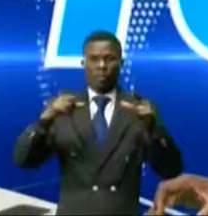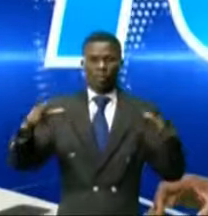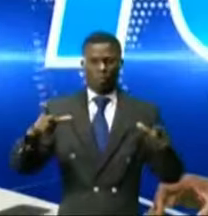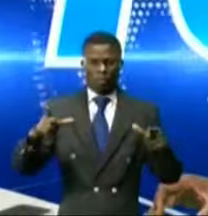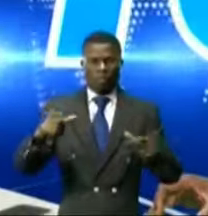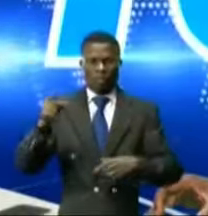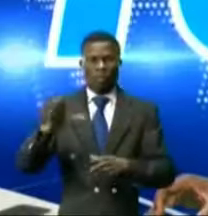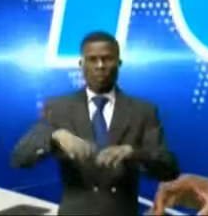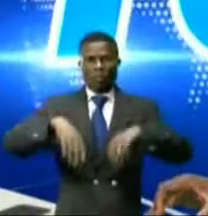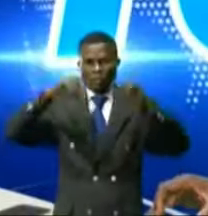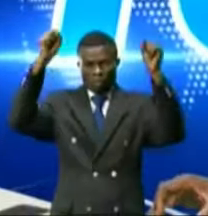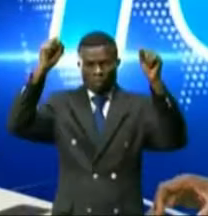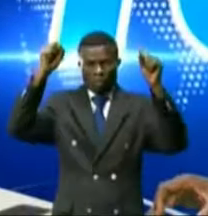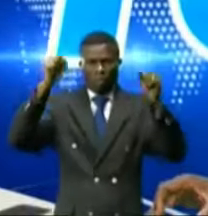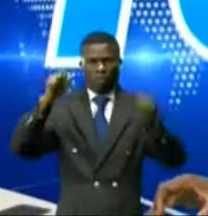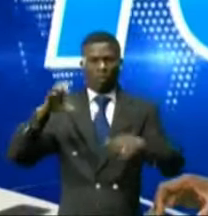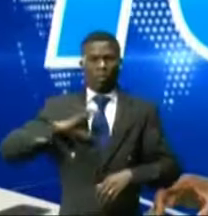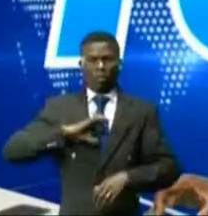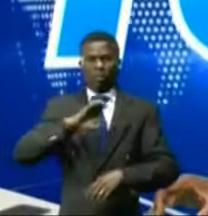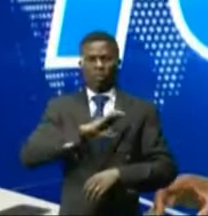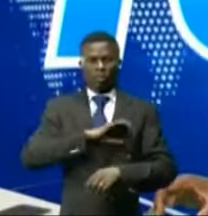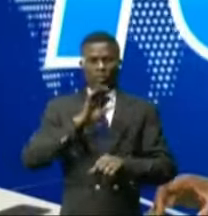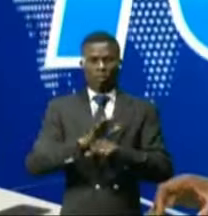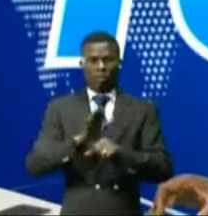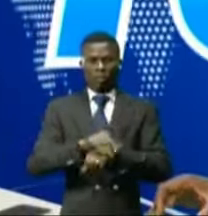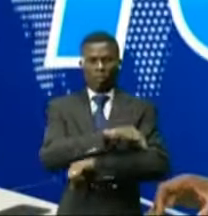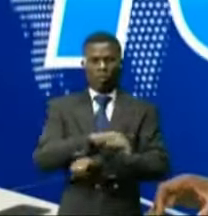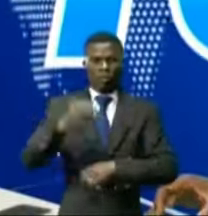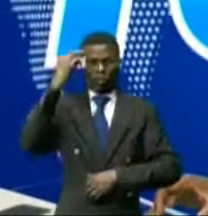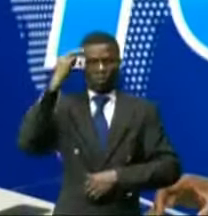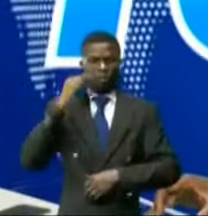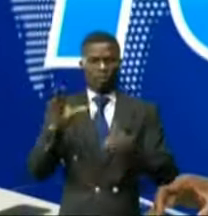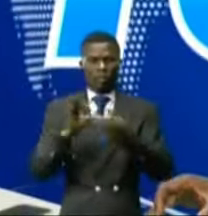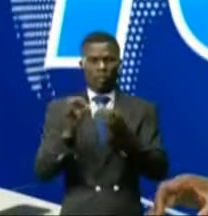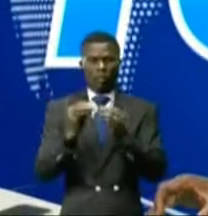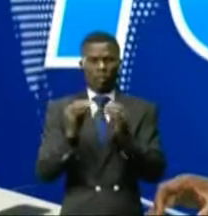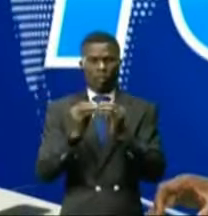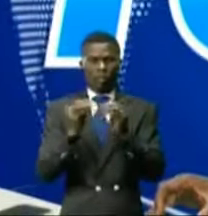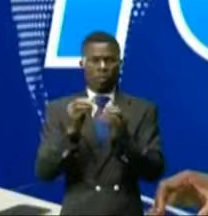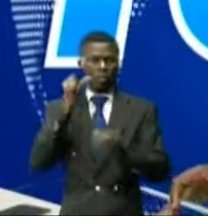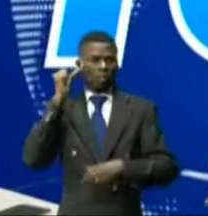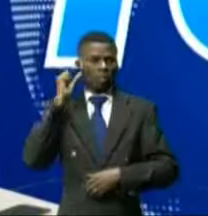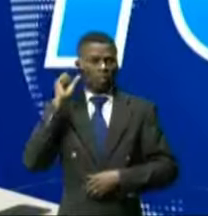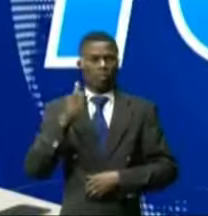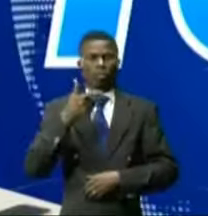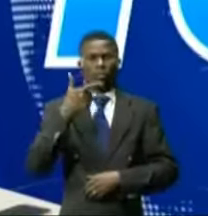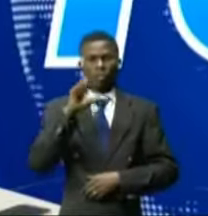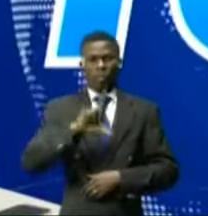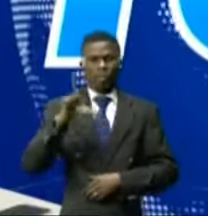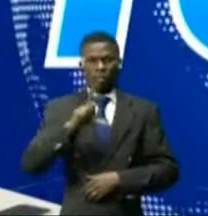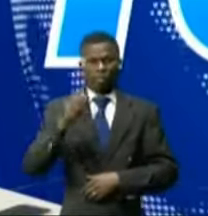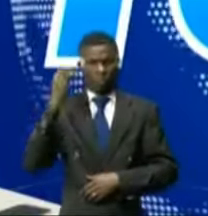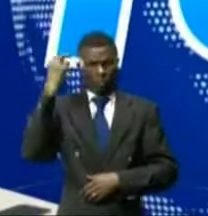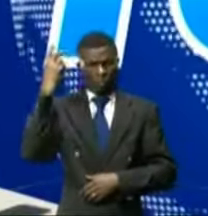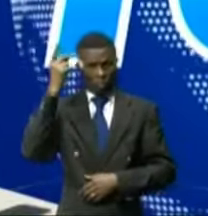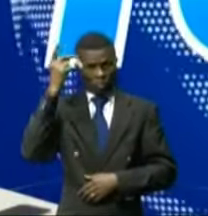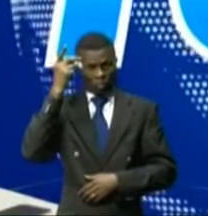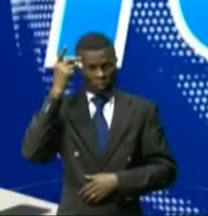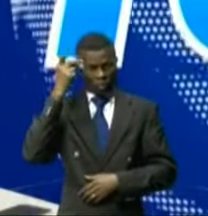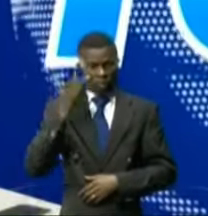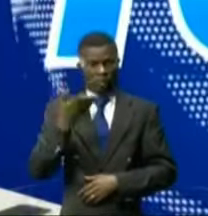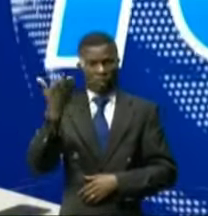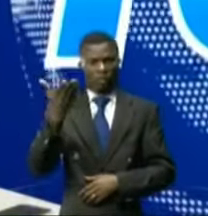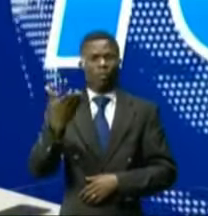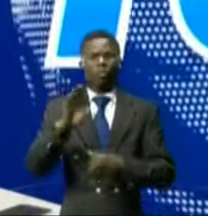été adopté par le comité interministériel qui s'est réuni hier lundi 13 novembre à Kinshasa. Janine Kalenga,